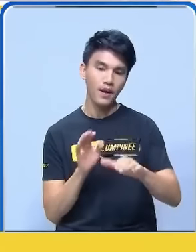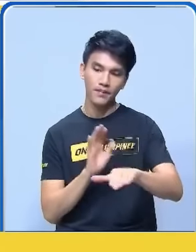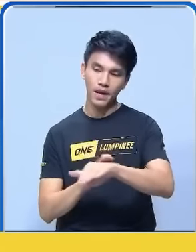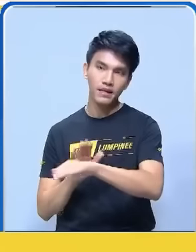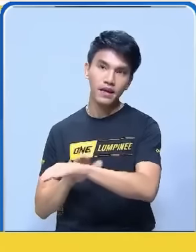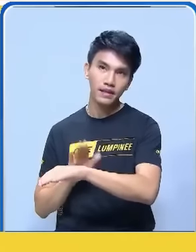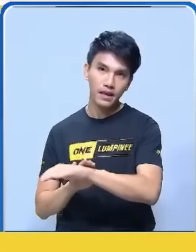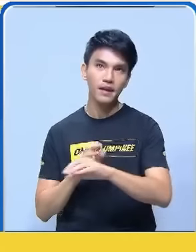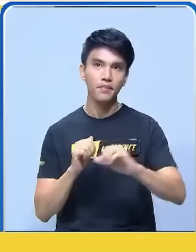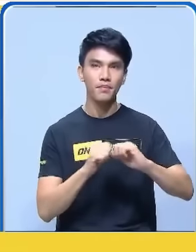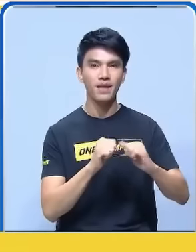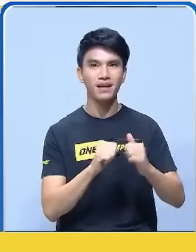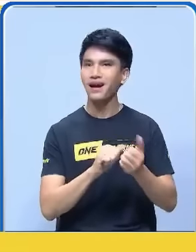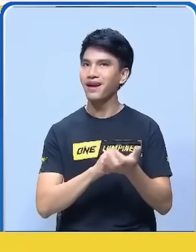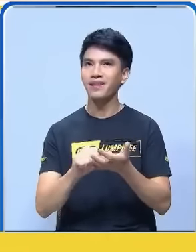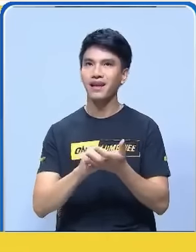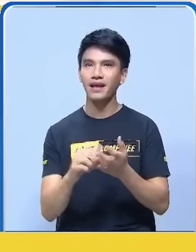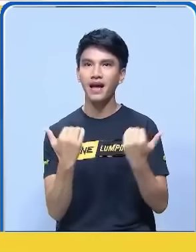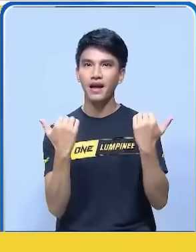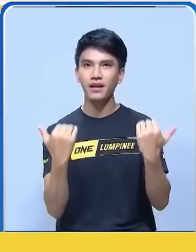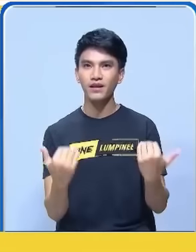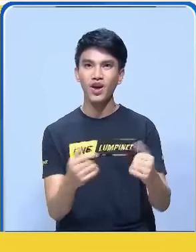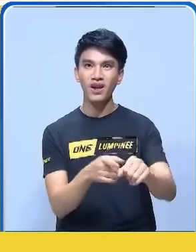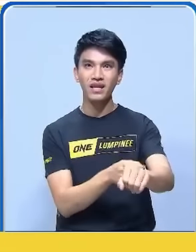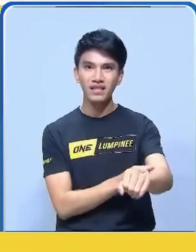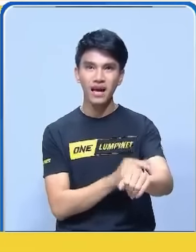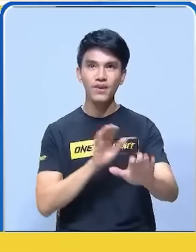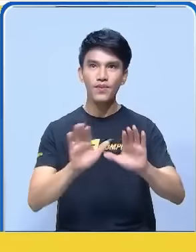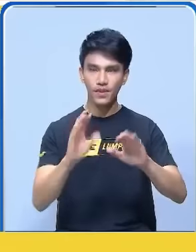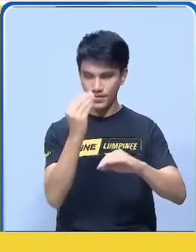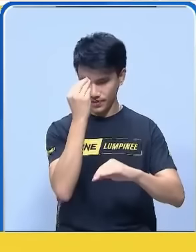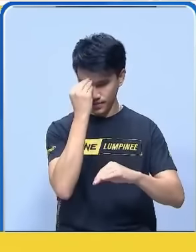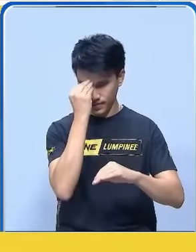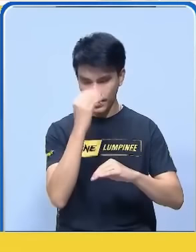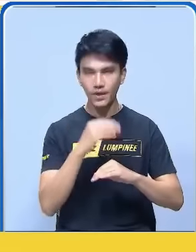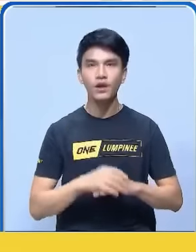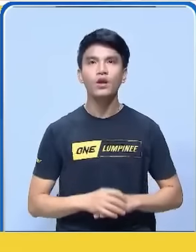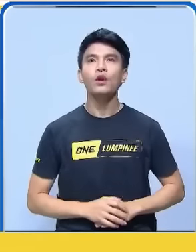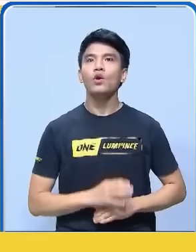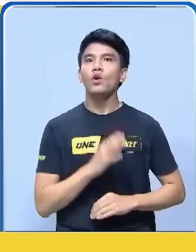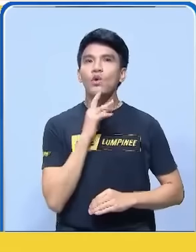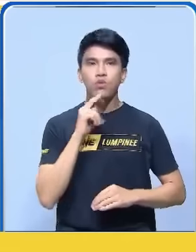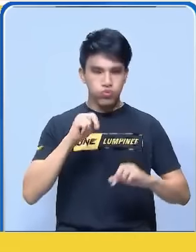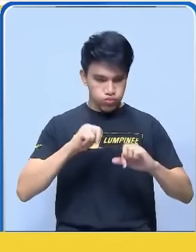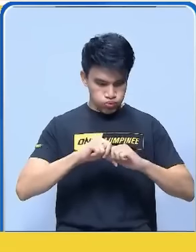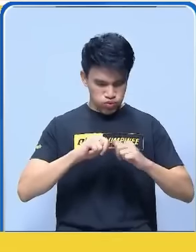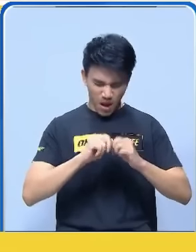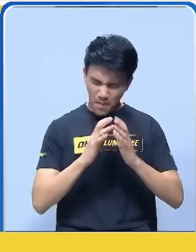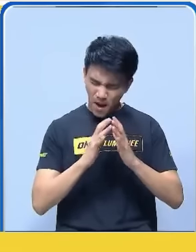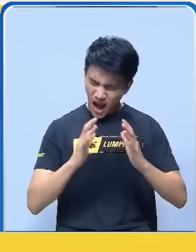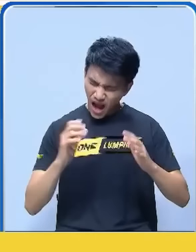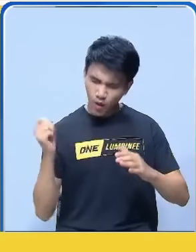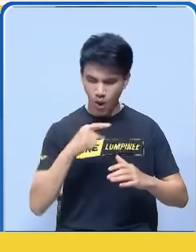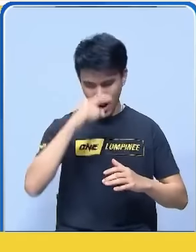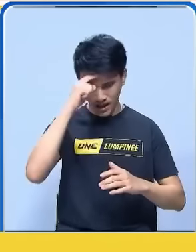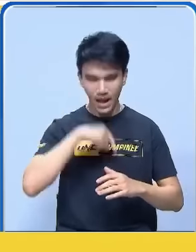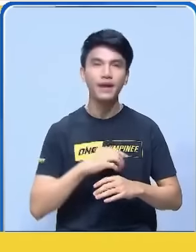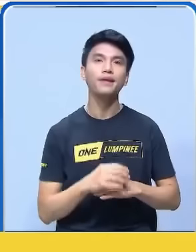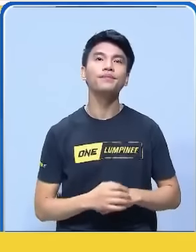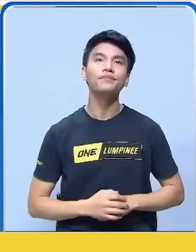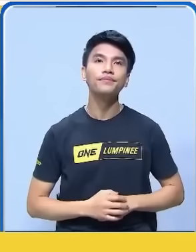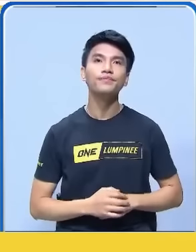รื่องการแก้ปัญหาเนี่ยมันอาจจะล่าช้าถ้าเกิดเปรียบเทียบกับทางอย่างญี่ปุ่นอย่างเงี้ยเขาเจอภัยพิบัติของเราหนักๆมากกว่าเราอีกนะครับดังนั้นดร.เอเสนอว่